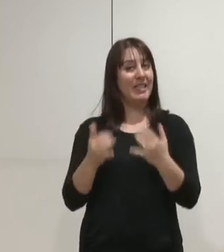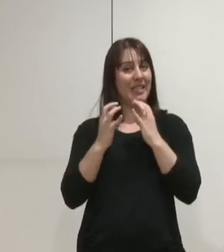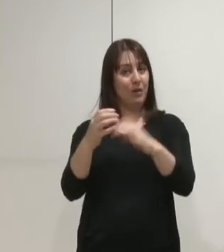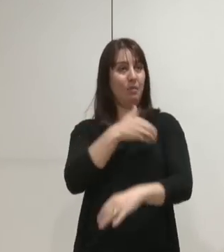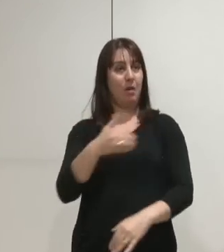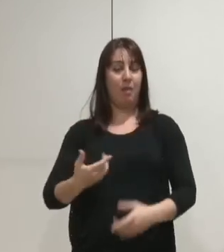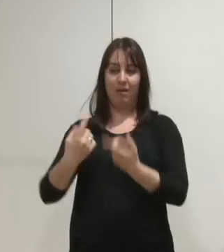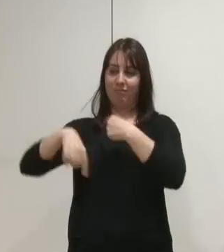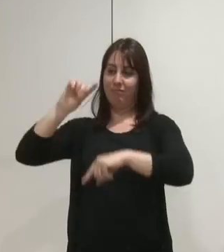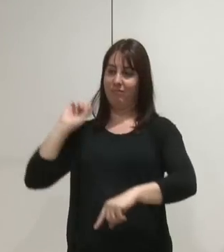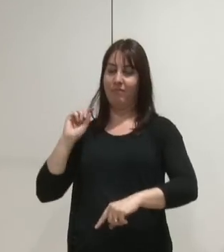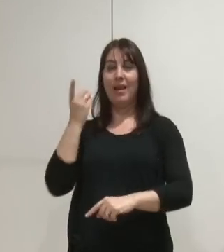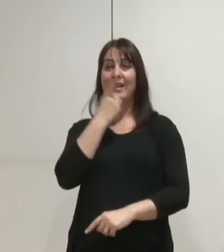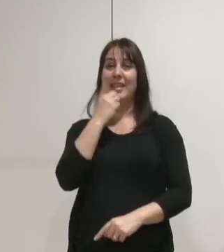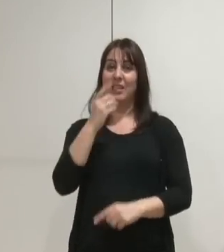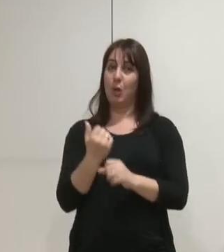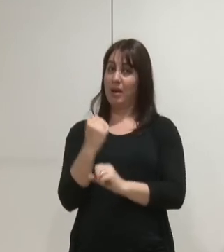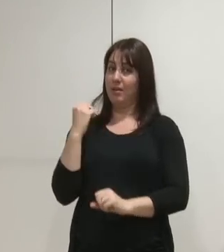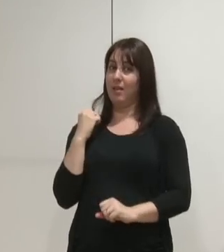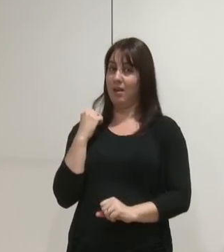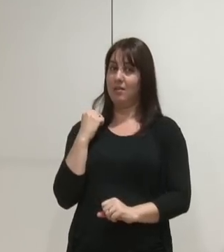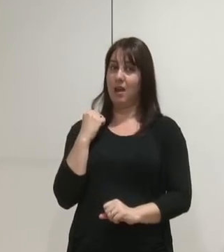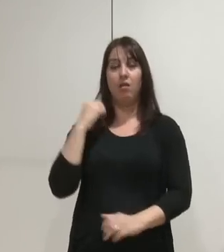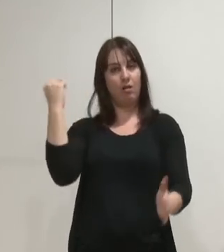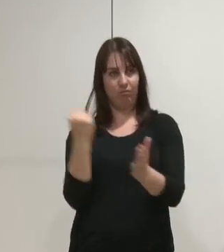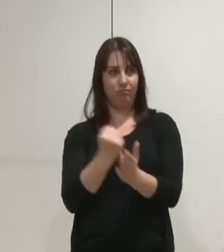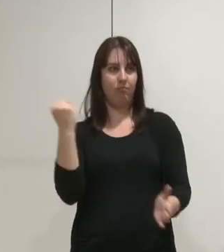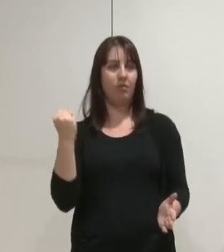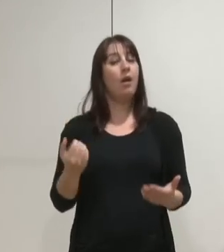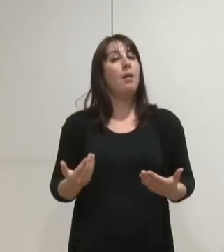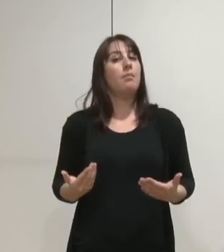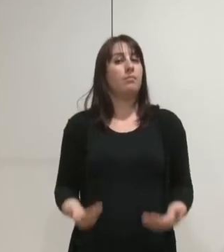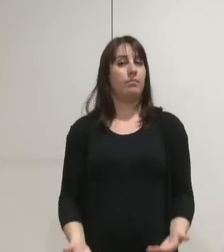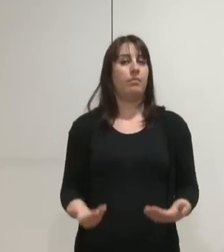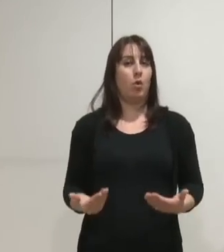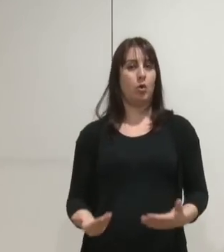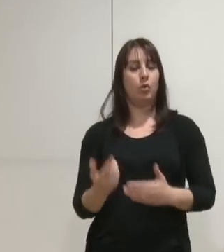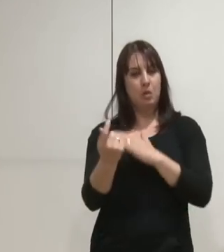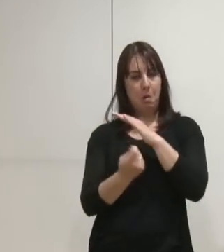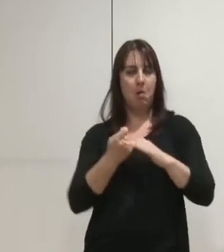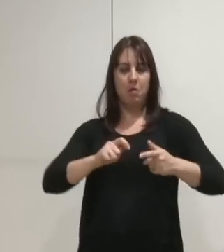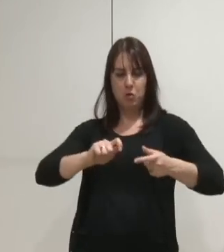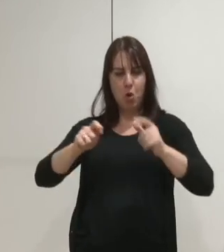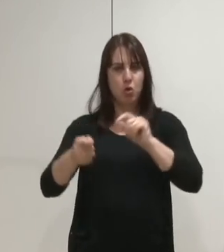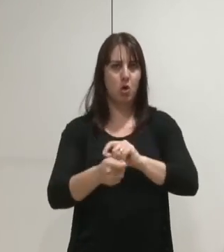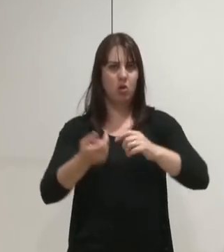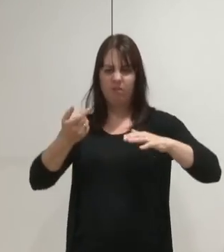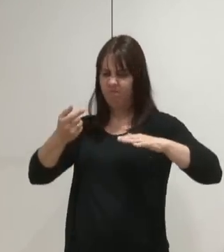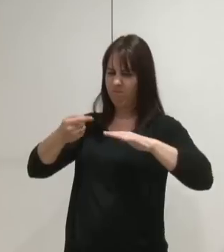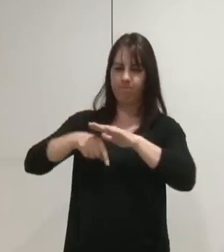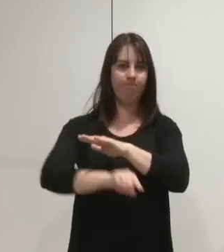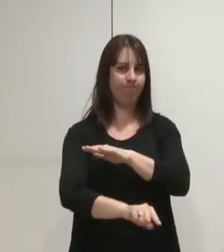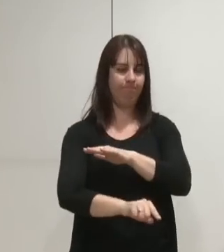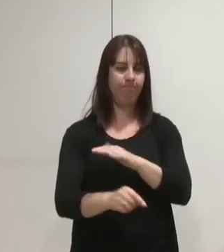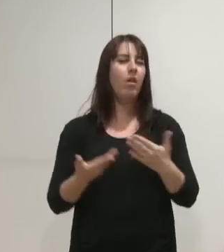modification que nous avons adopté en décembre dernier ici il s'agit agit de modifier plus en profondeur nous allons